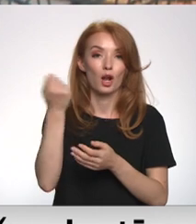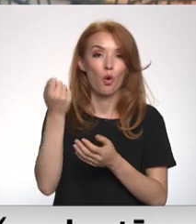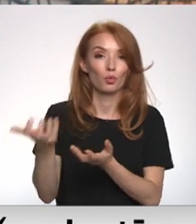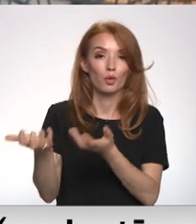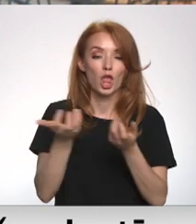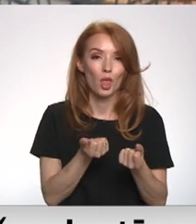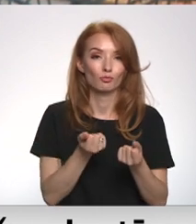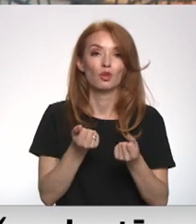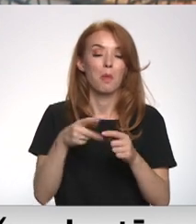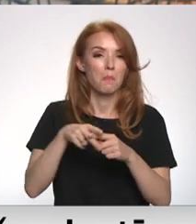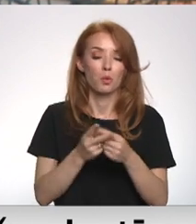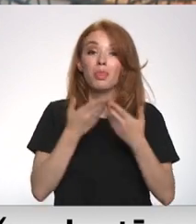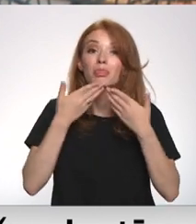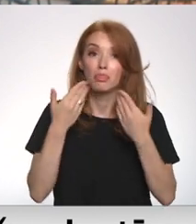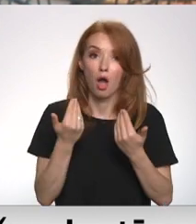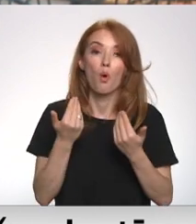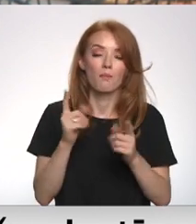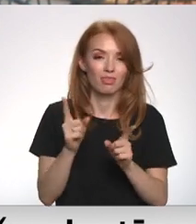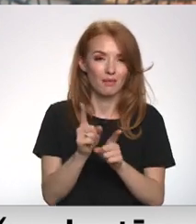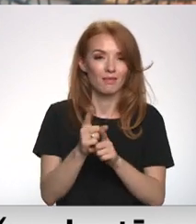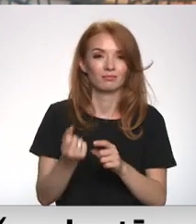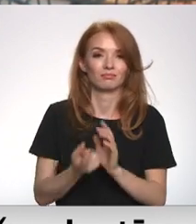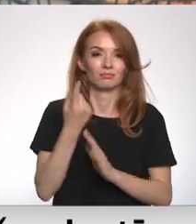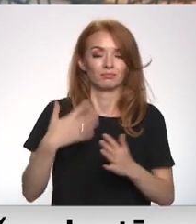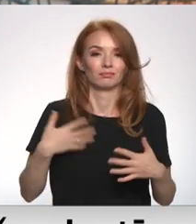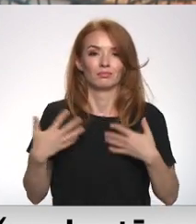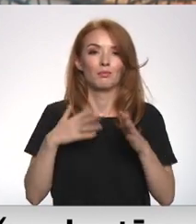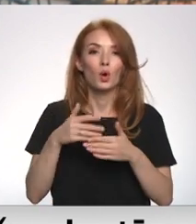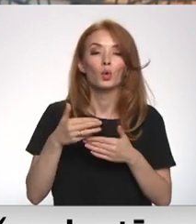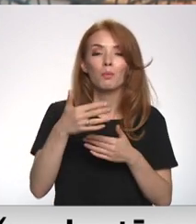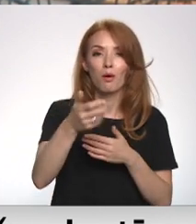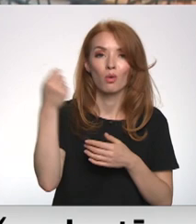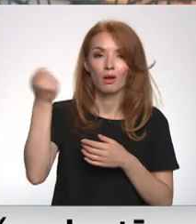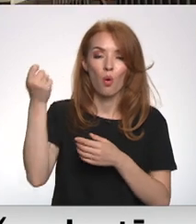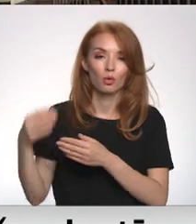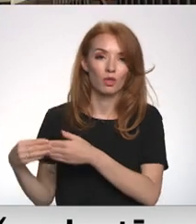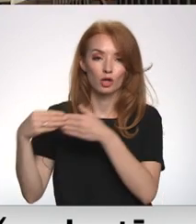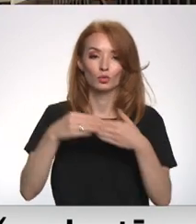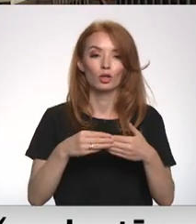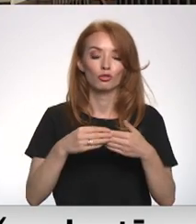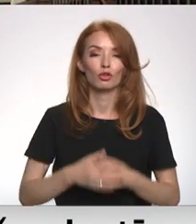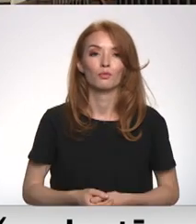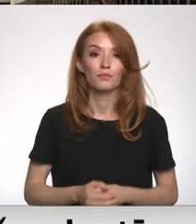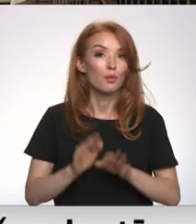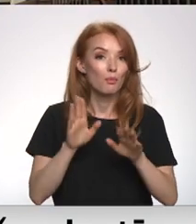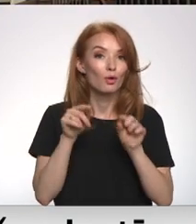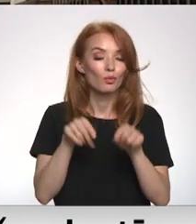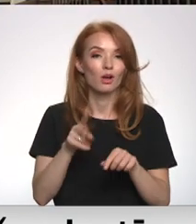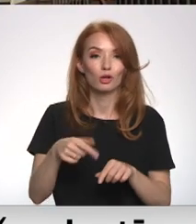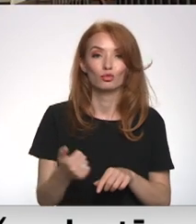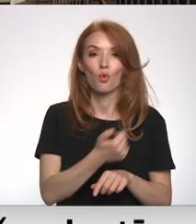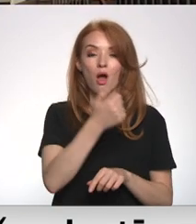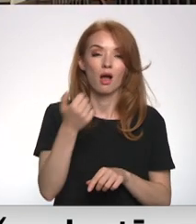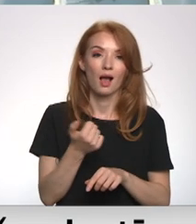pieņemšanas pārtraukumu nav konstatēti, satraukumu rada arī turpmākā graudu transportēšana. Par to, ka šogad vairāk